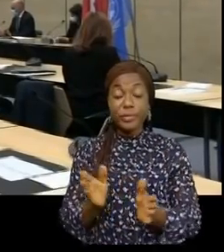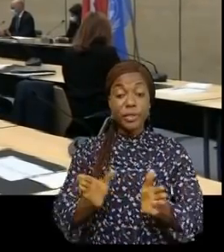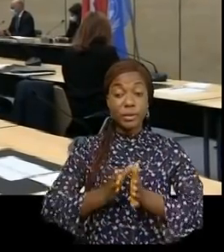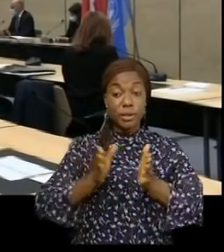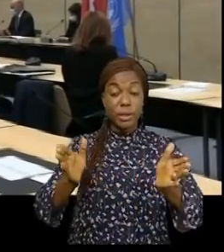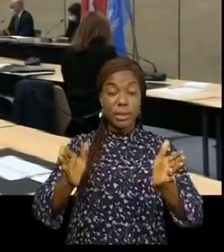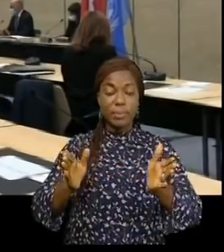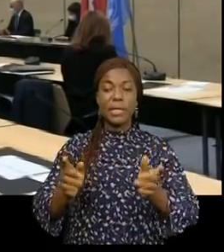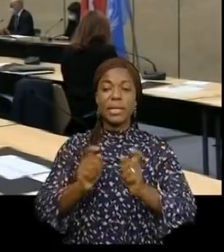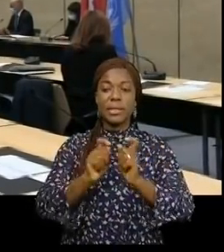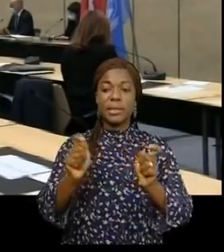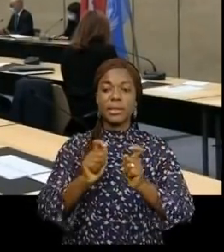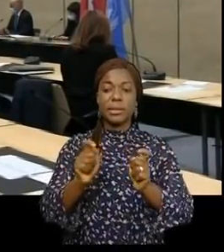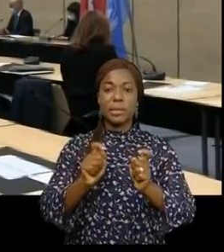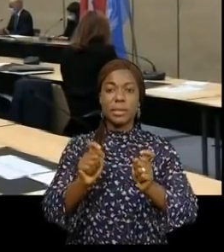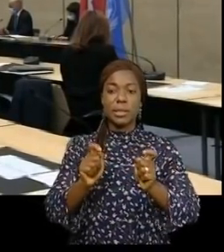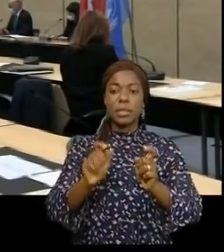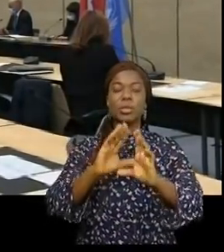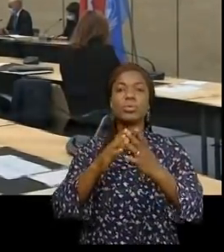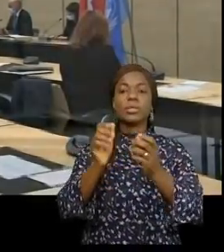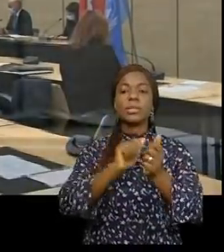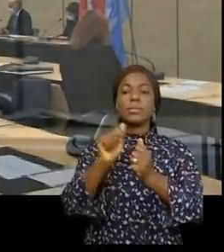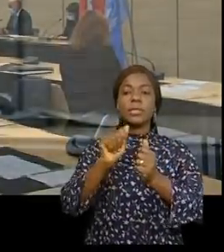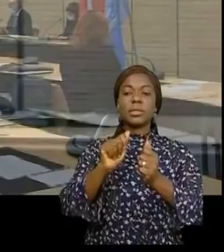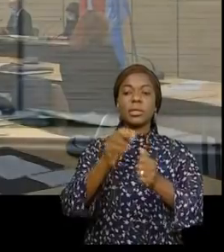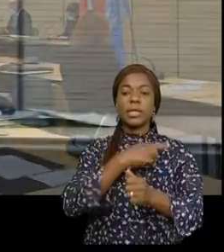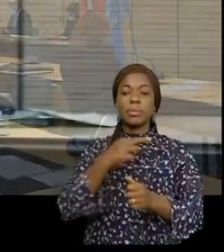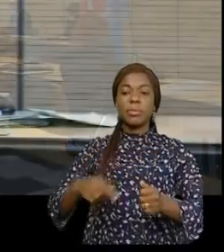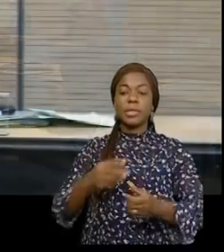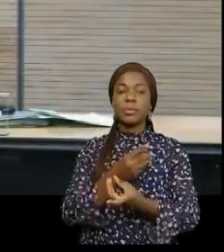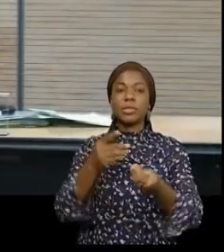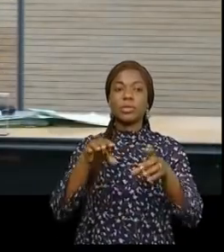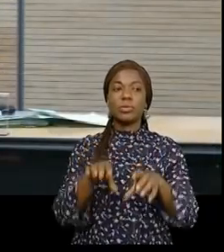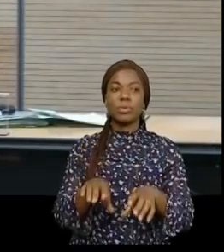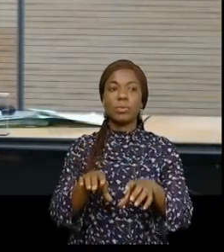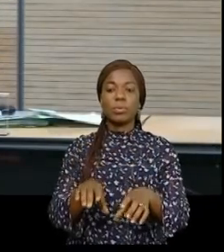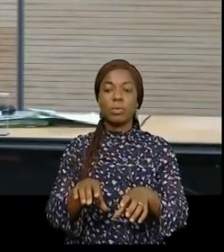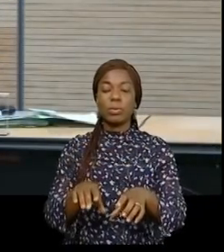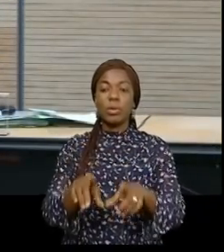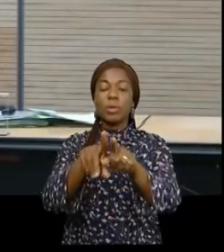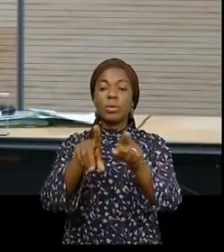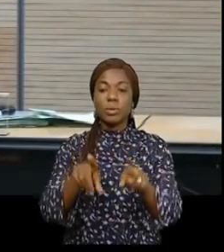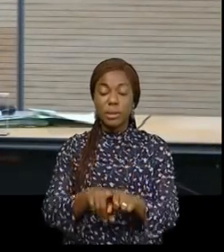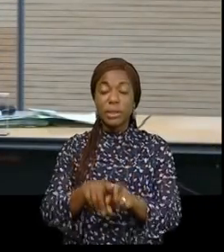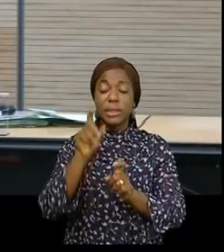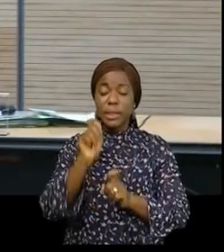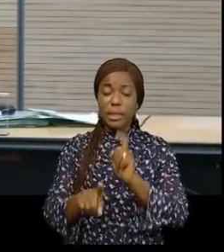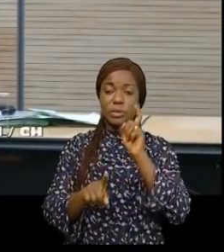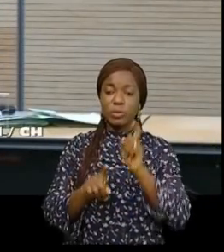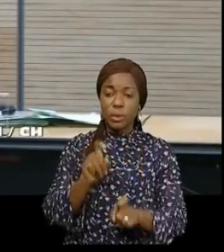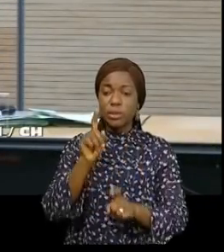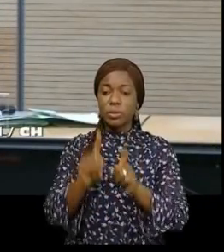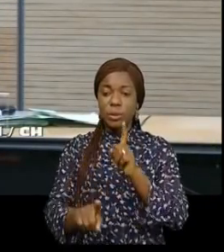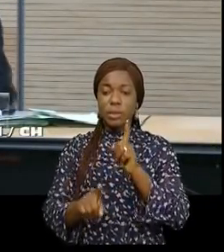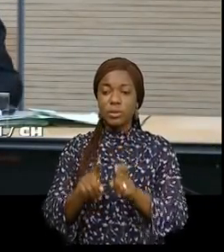très très à l'écoute de ce qui se passe et toujours en mesure d'aider lorsque les pays le souhaitent. Il faudrait voir quels sont les besoins et ce qui peut être fait dans le cas